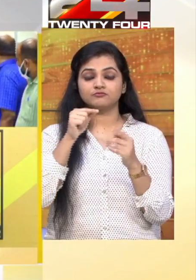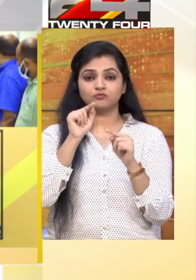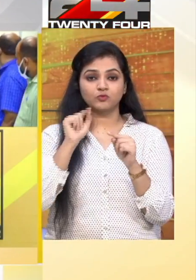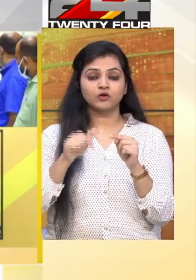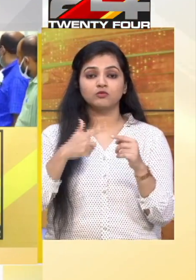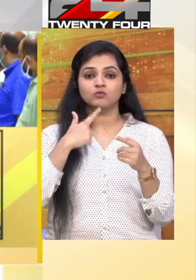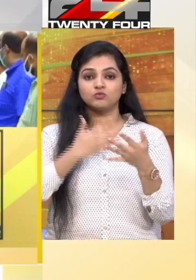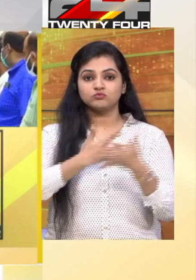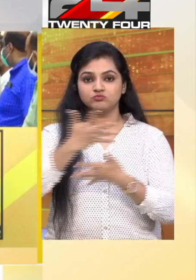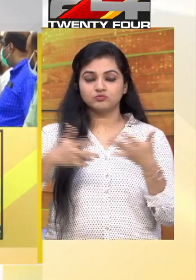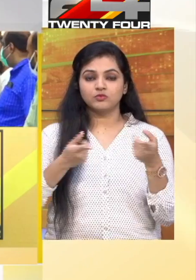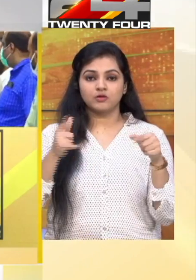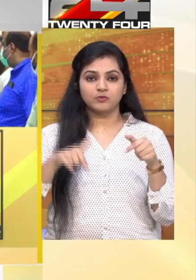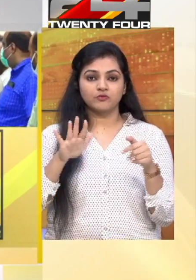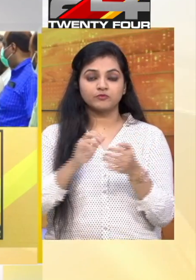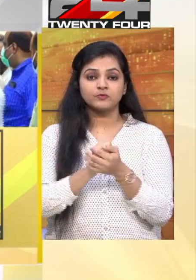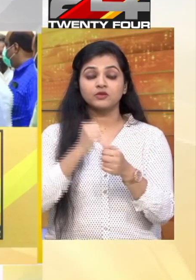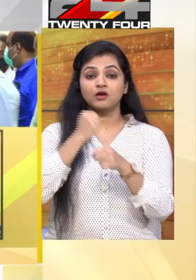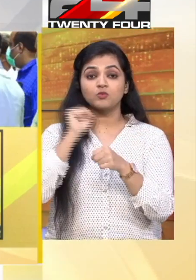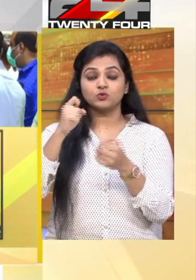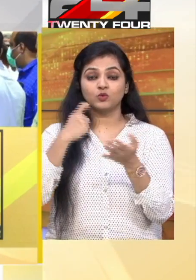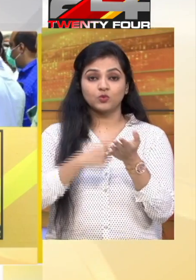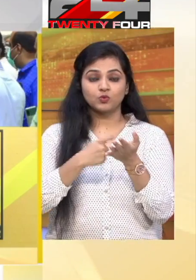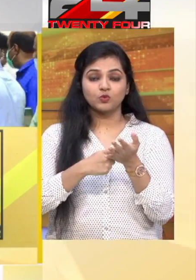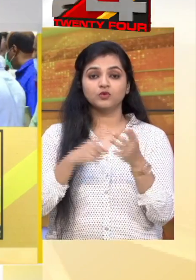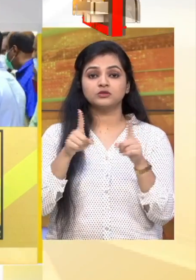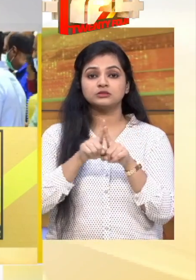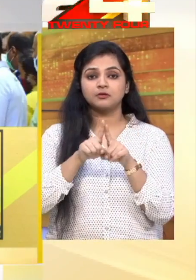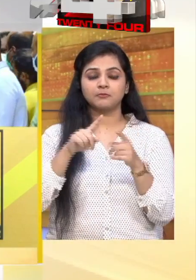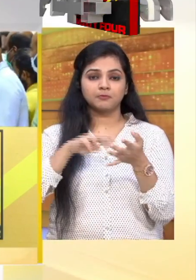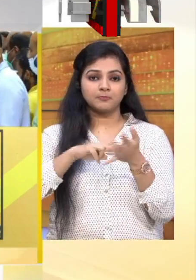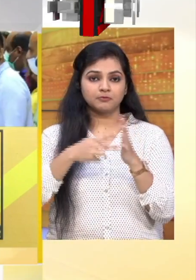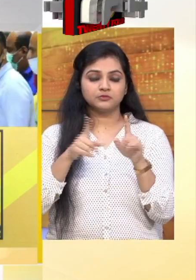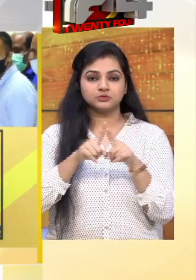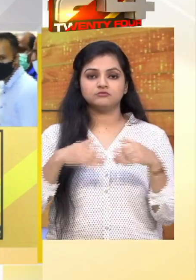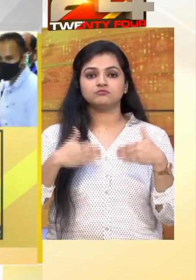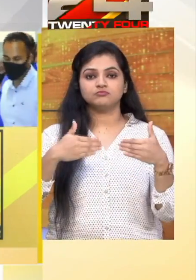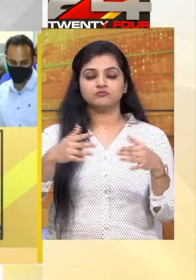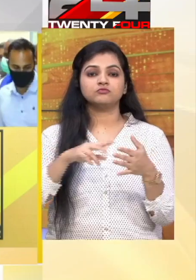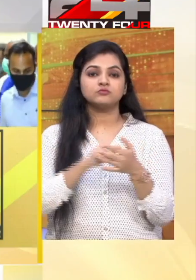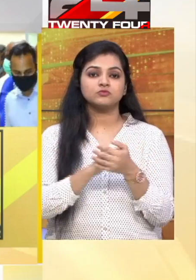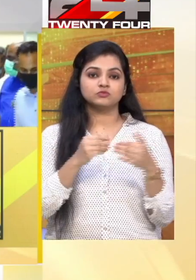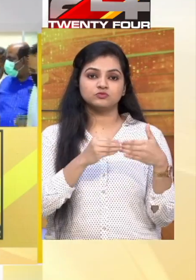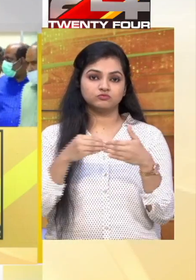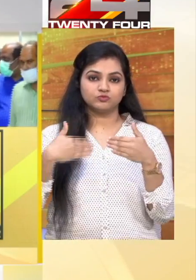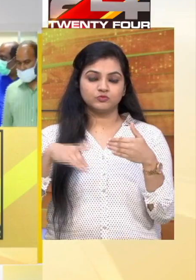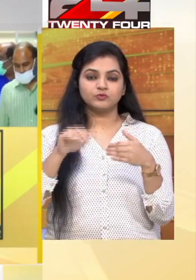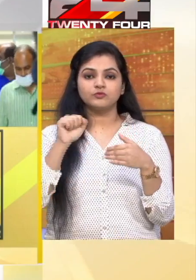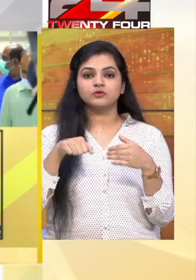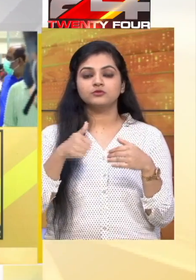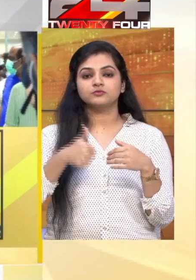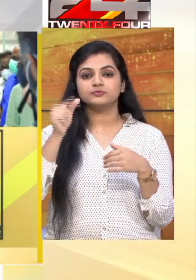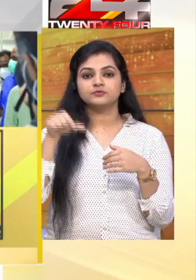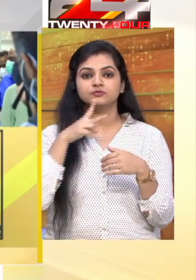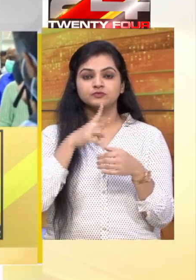ചർച്ചകൾ പുരോഗമിച്ചുകൊണ്ടിരിക്കുകയാണ്. സർക്കാർ നയങ്ങൾക്കും നടപടികൾക്കും അനുസരിച്ച് പദ്ധതി മുന്നോട്ടു പോകും എന്നാണ് അദ്ദേഹം വ്യക്തമാക്കിയത്.